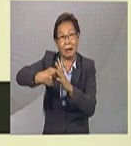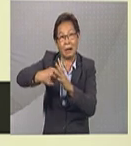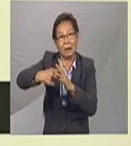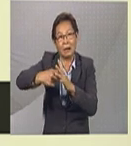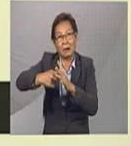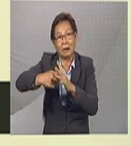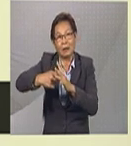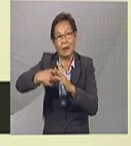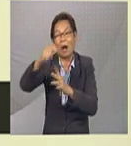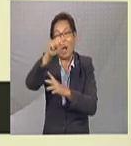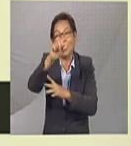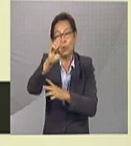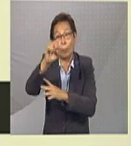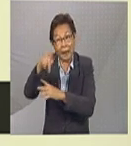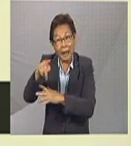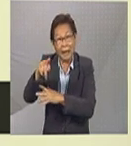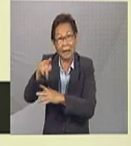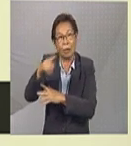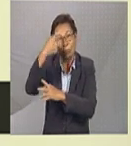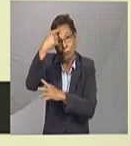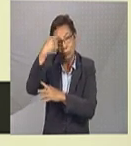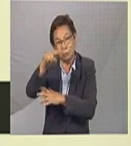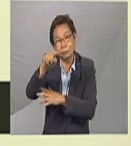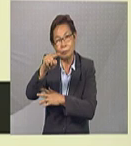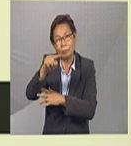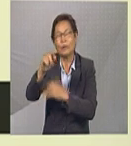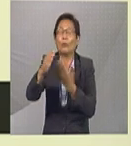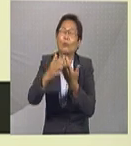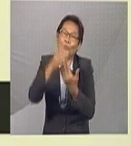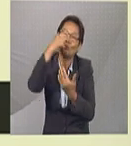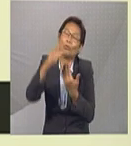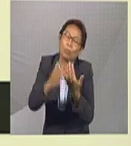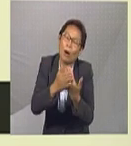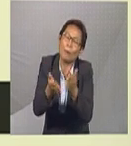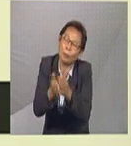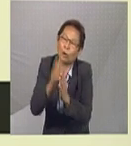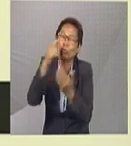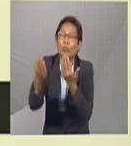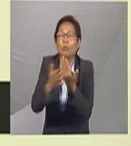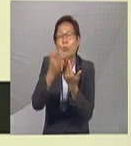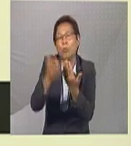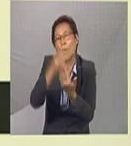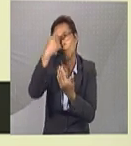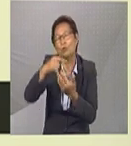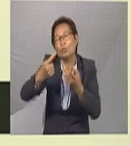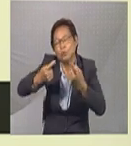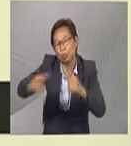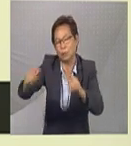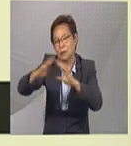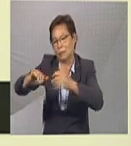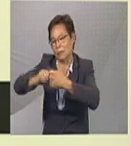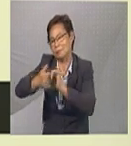standard operation procedure SOP dia untuk mempermudahkan ataupun cuba untuk menyelesaikan isu